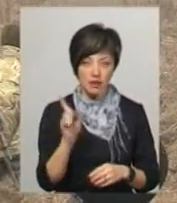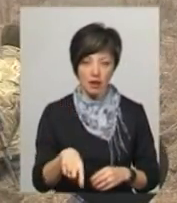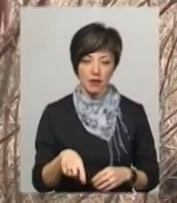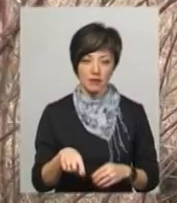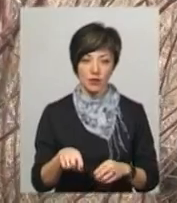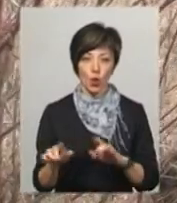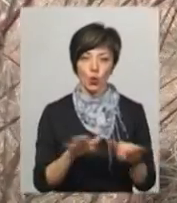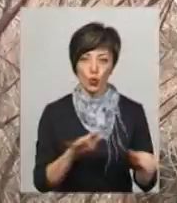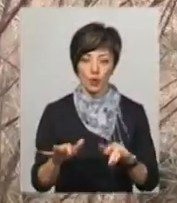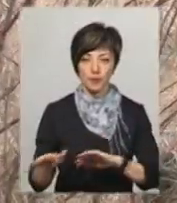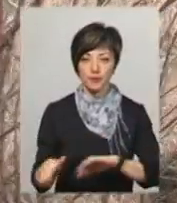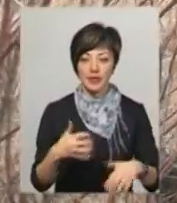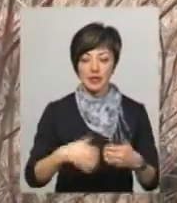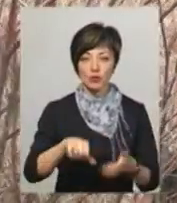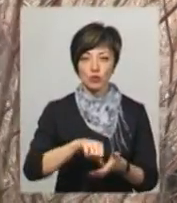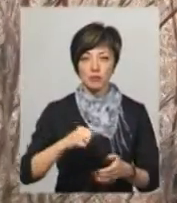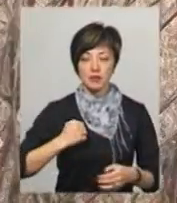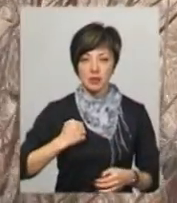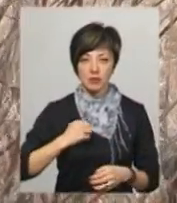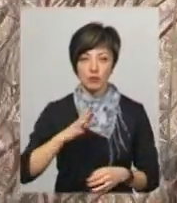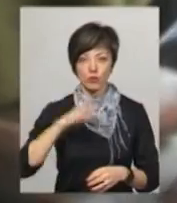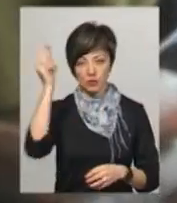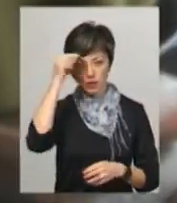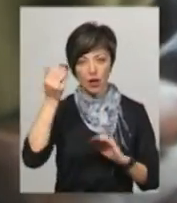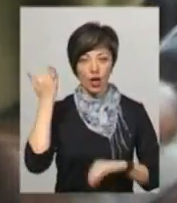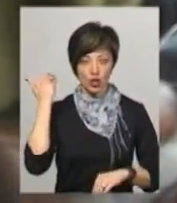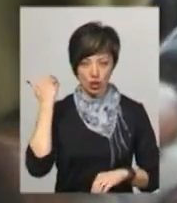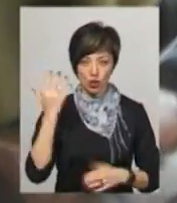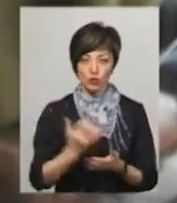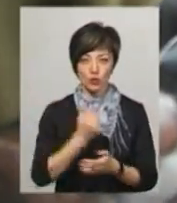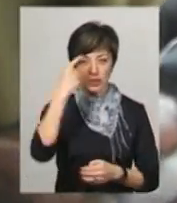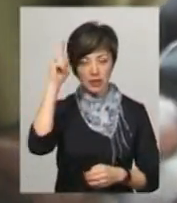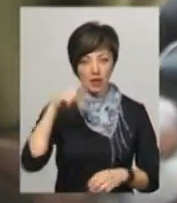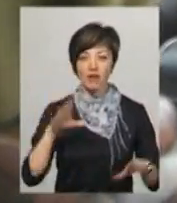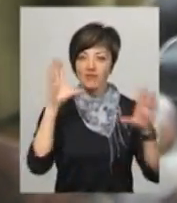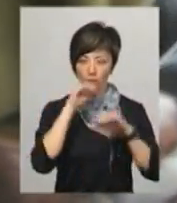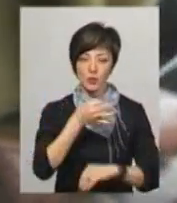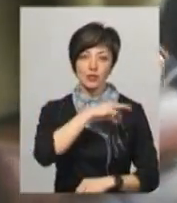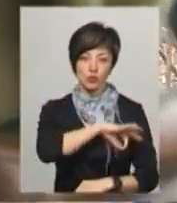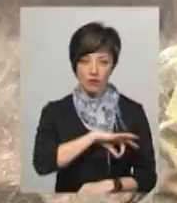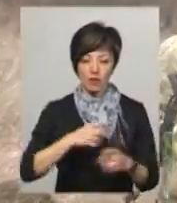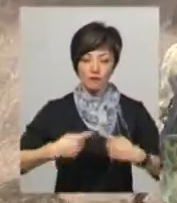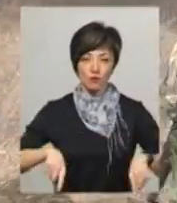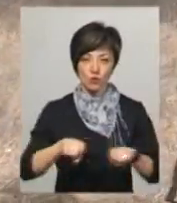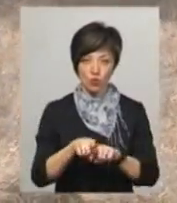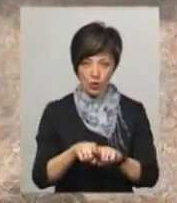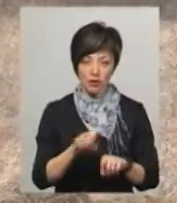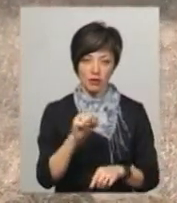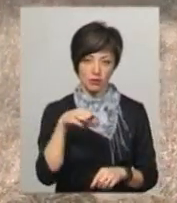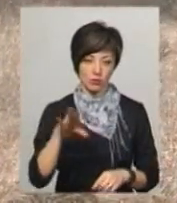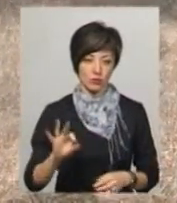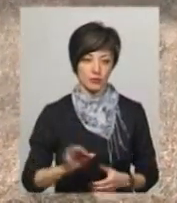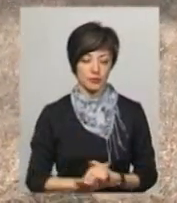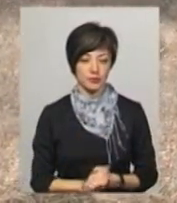груп. Серед учасників навчання – бійці, які проходили такий курс раніше. Здобуті знання вдалося застосувати у зоні проведення операції об'єднаних